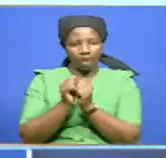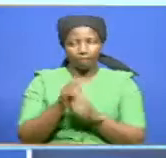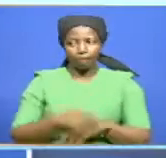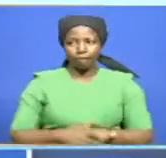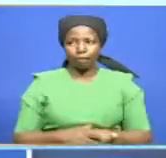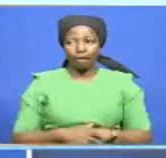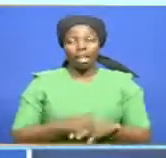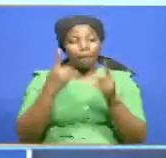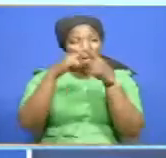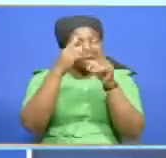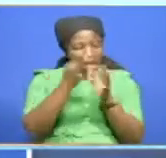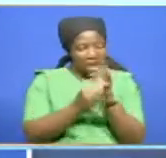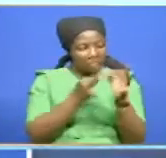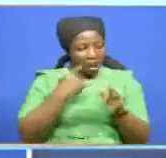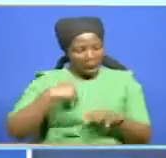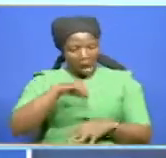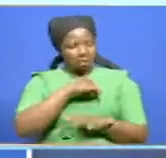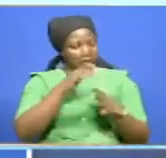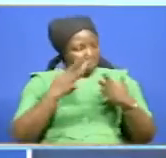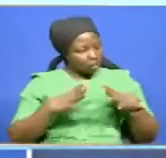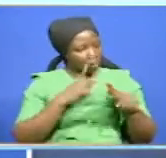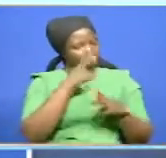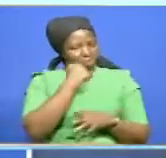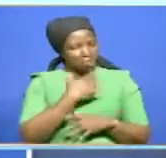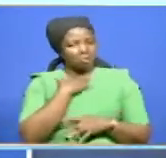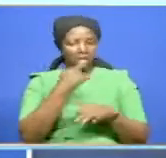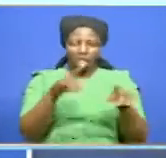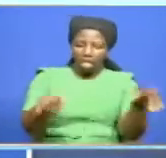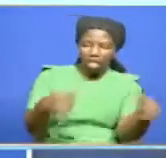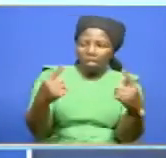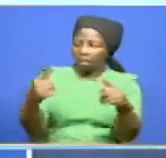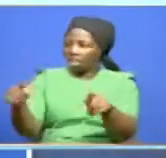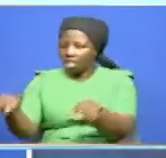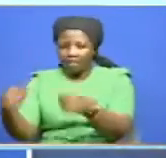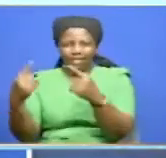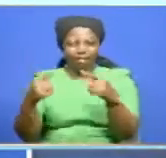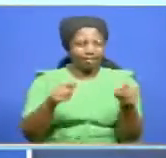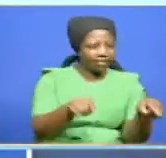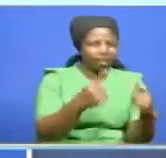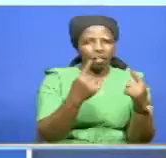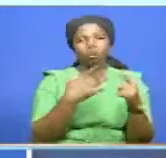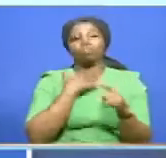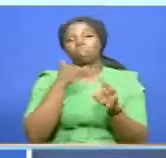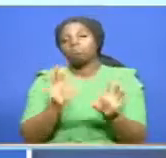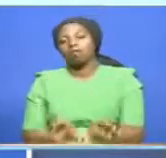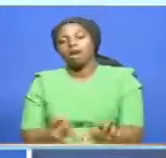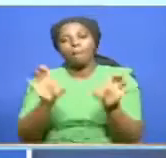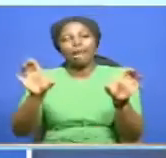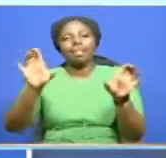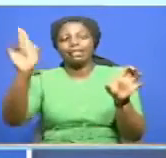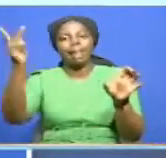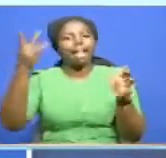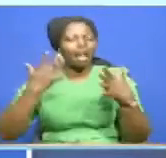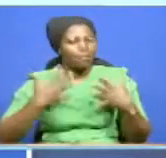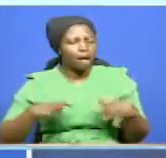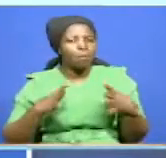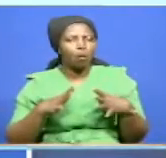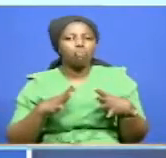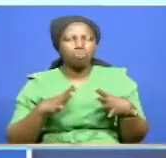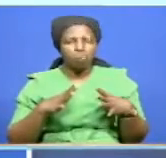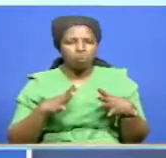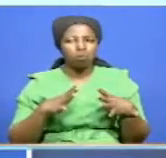Lakini tukiwa watu ambao wanataka kuchimbana, watu ambao wanataka kugawanya wananchi kwa mirengo mbali